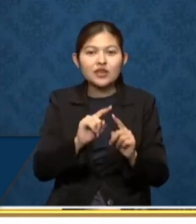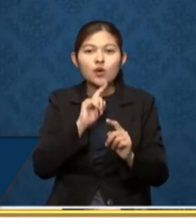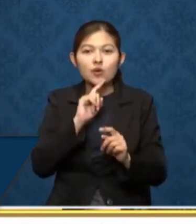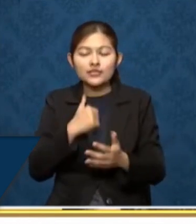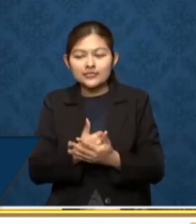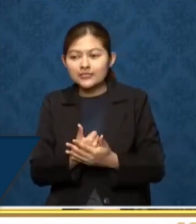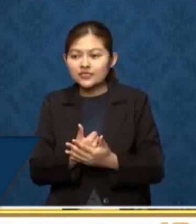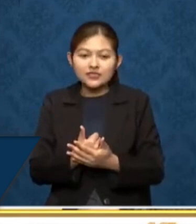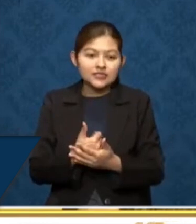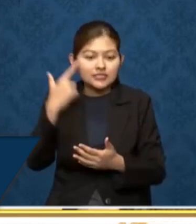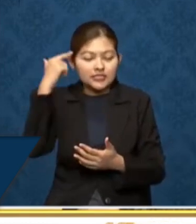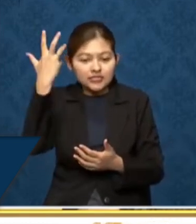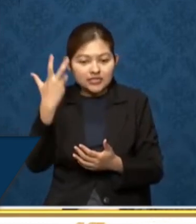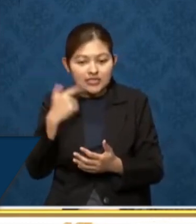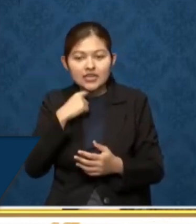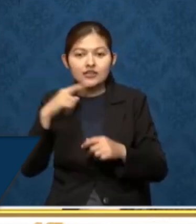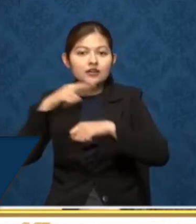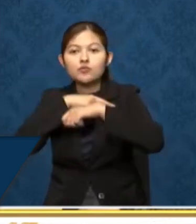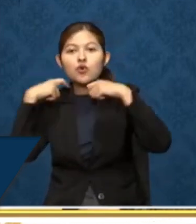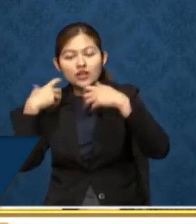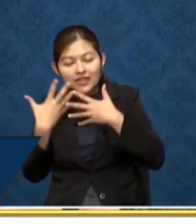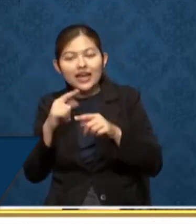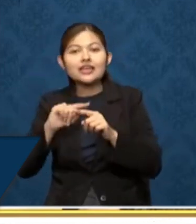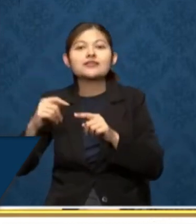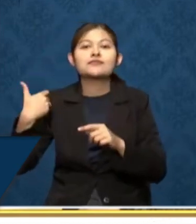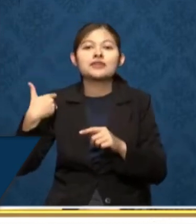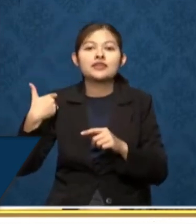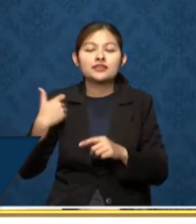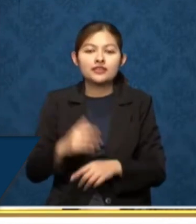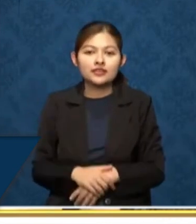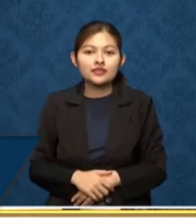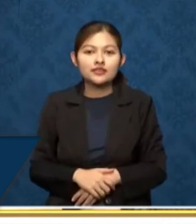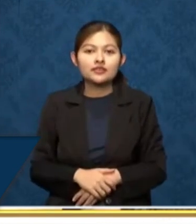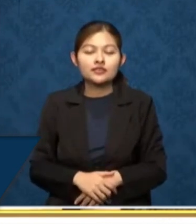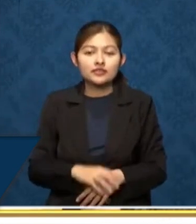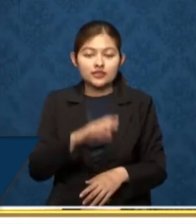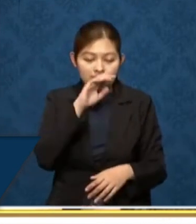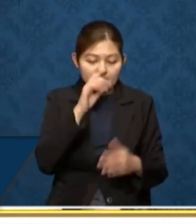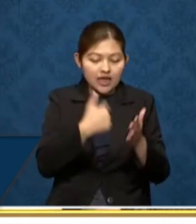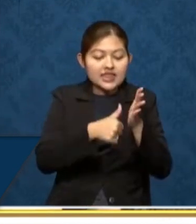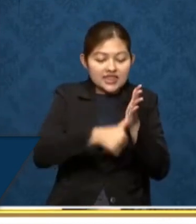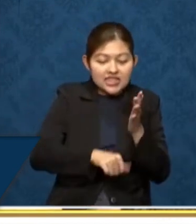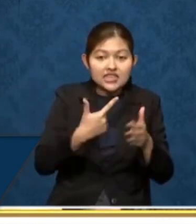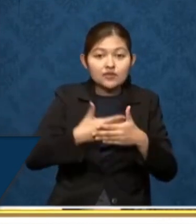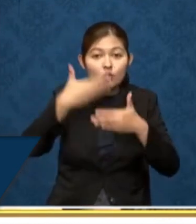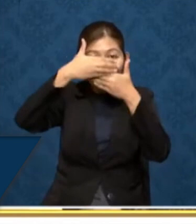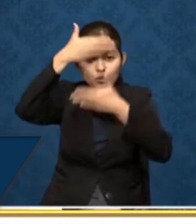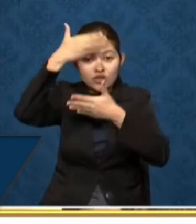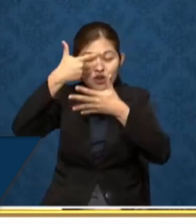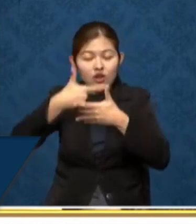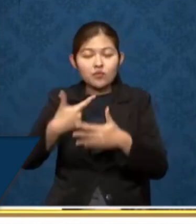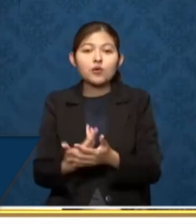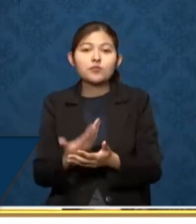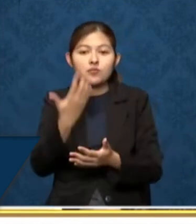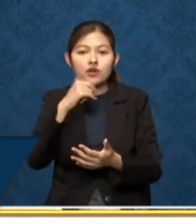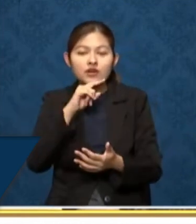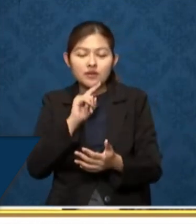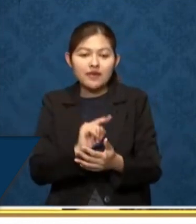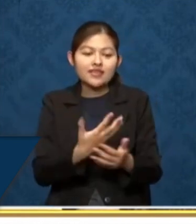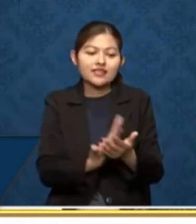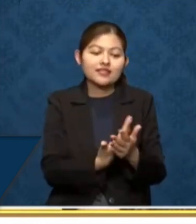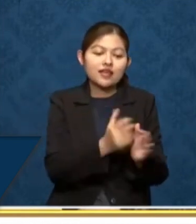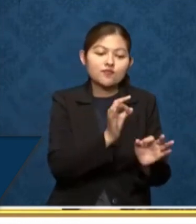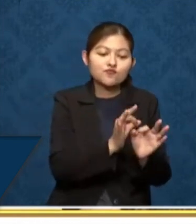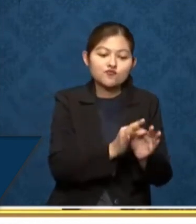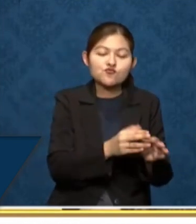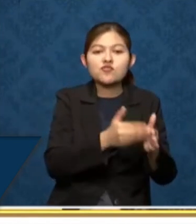าทางออกได้หนึ่งในวงวนของคนเป็นหนี้นะคะคือการกู้หนี้นอกระบบค่ะเพราะว่าเขาไม่สามารถเข้าถึงแหล่งเงินกู้ที่ถูก